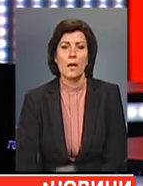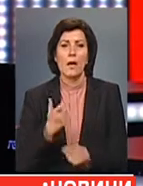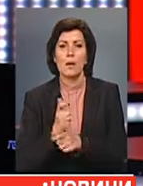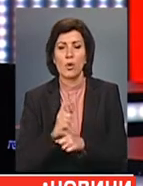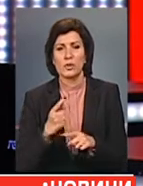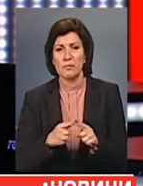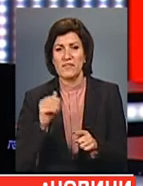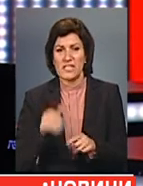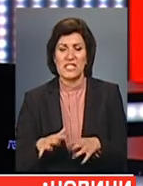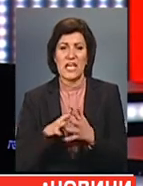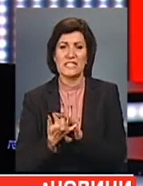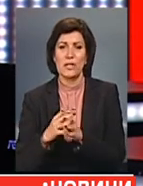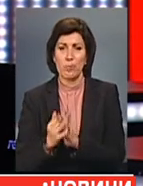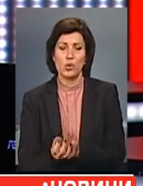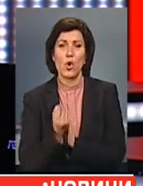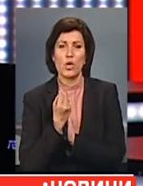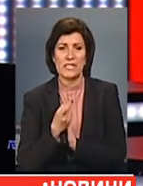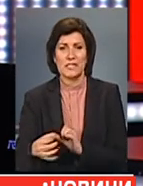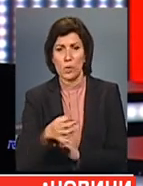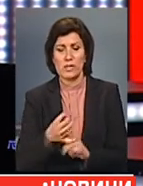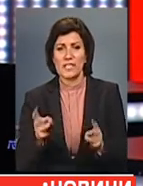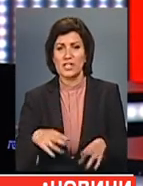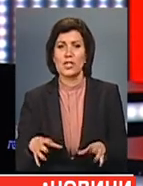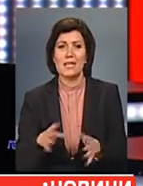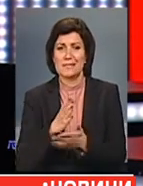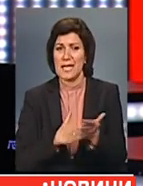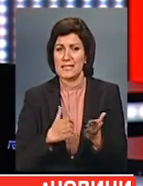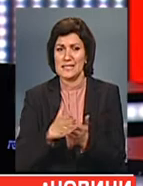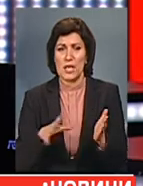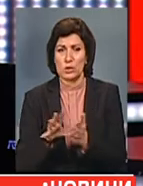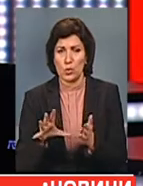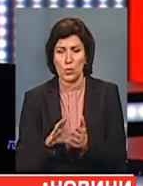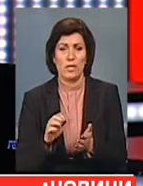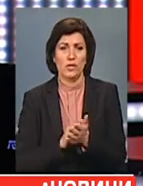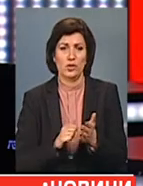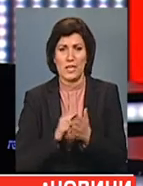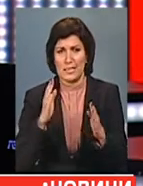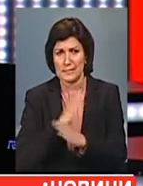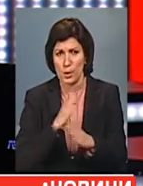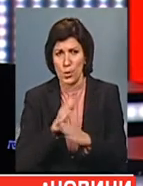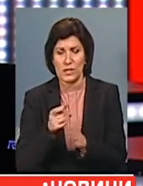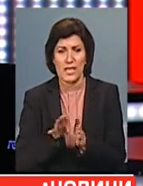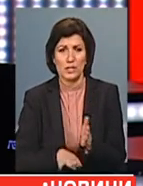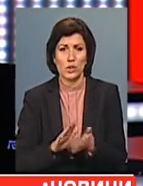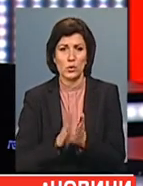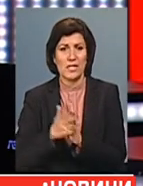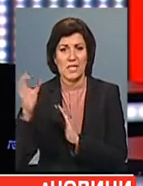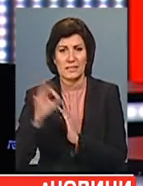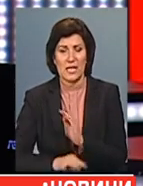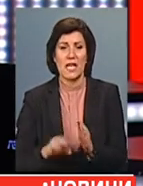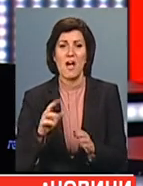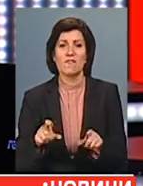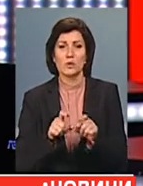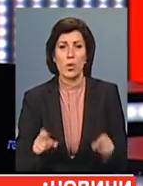Понад півтисячі населених пунктів в 11 областях залишаються знеструмленими через негоду. Найгірша ситуація на Заході. У школах